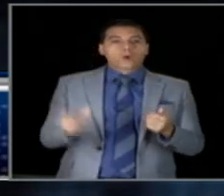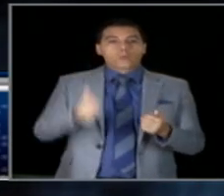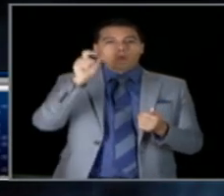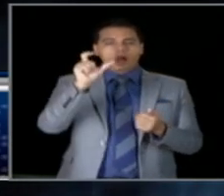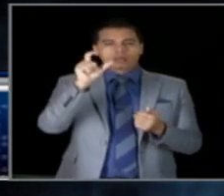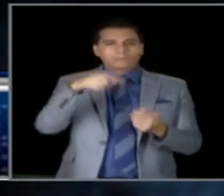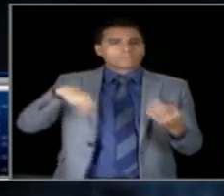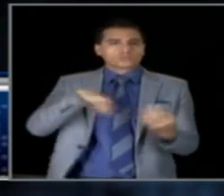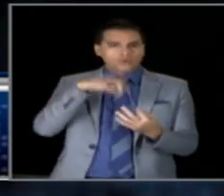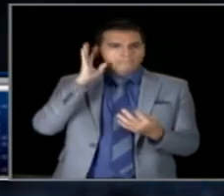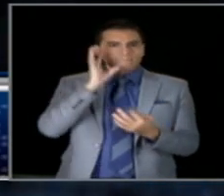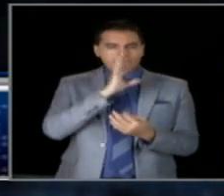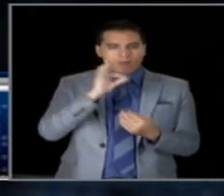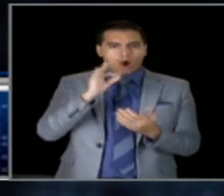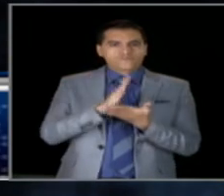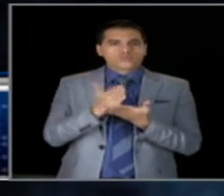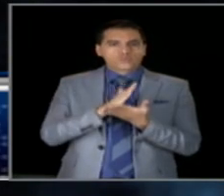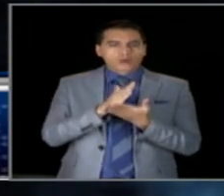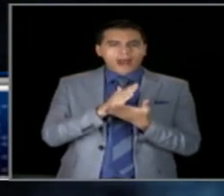موسيقار يوناني مصري.